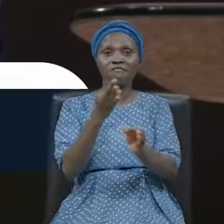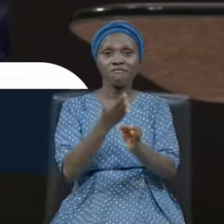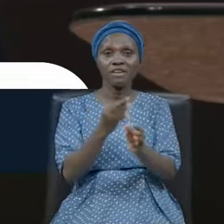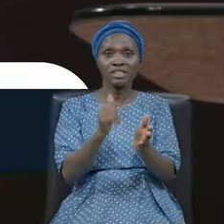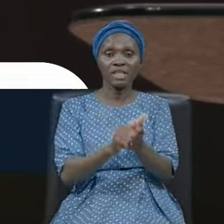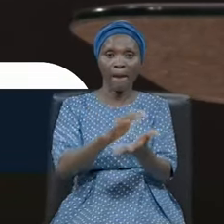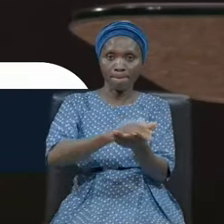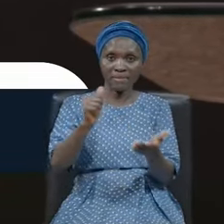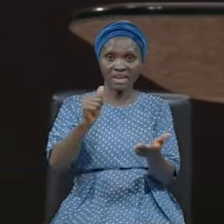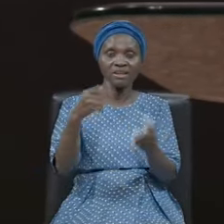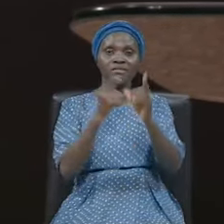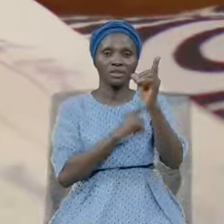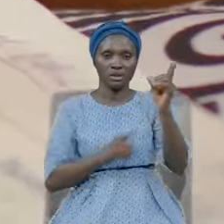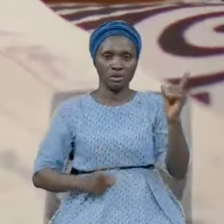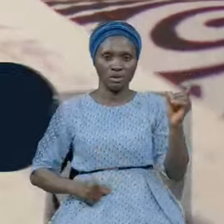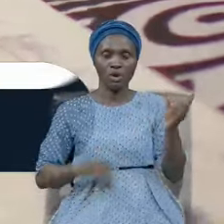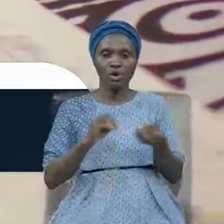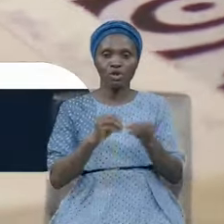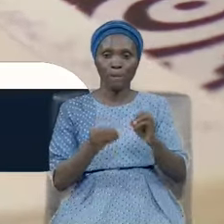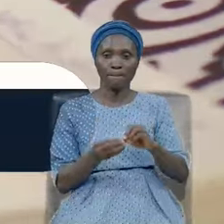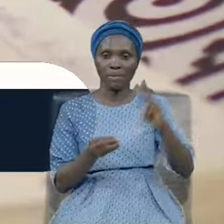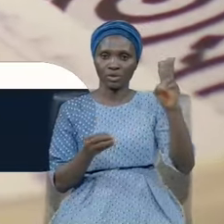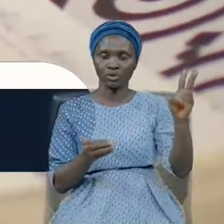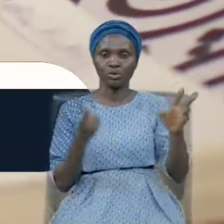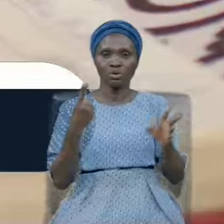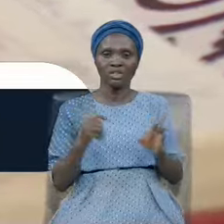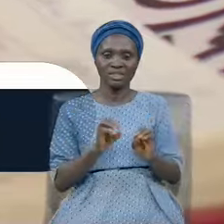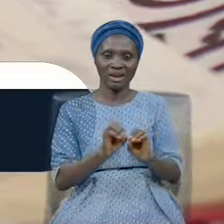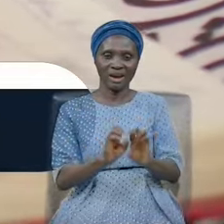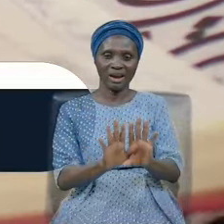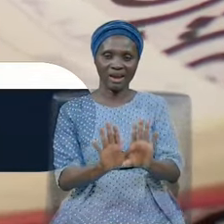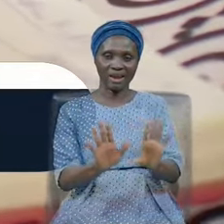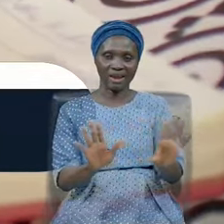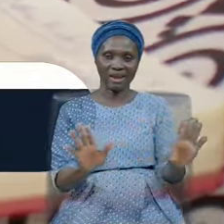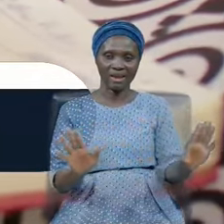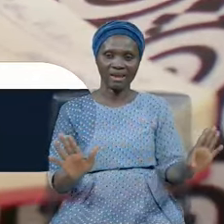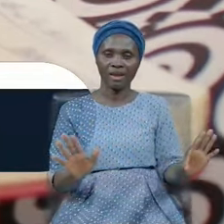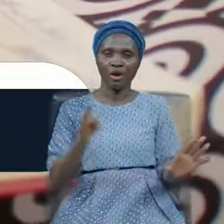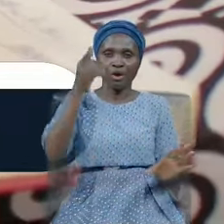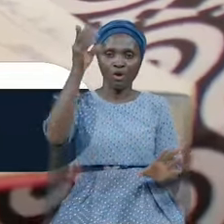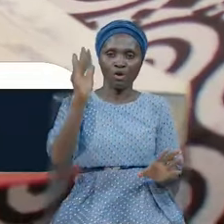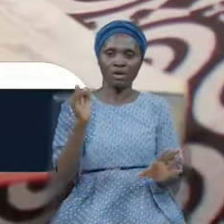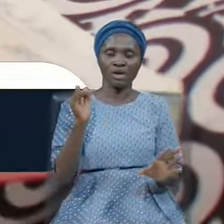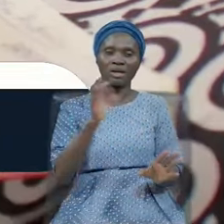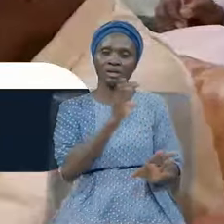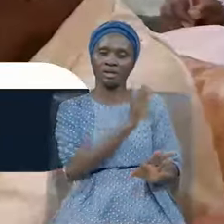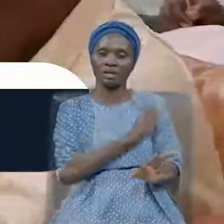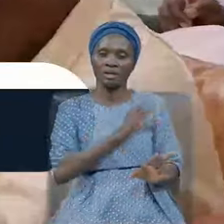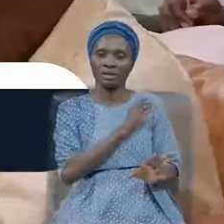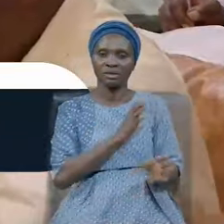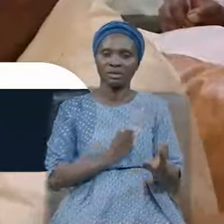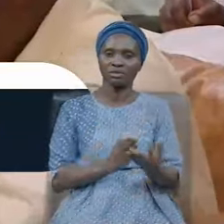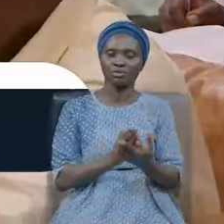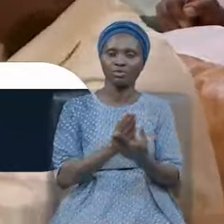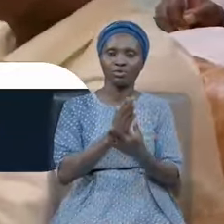Seigneur. 2, la piété transparente à travers la foi tenace, en